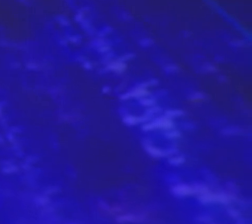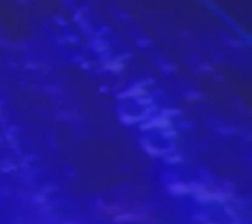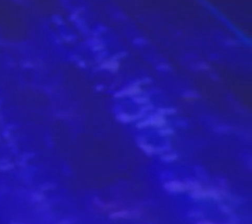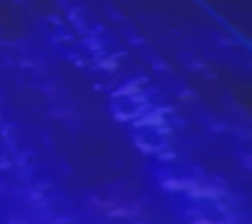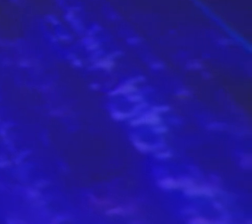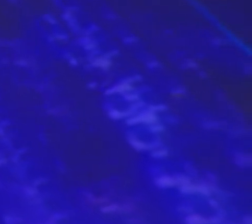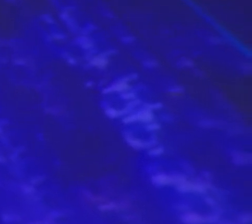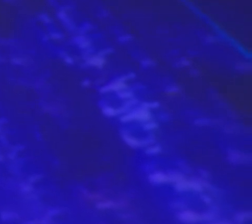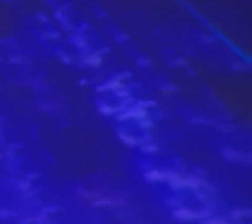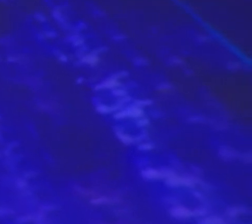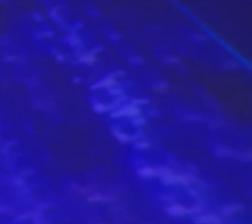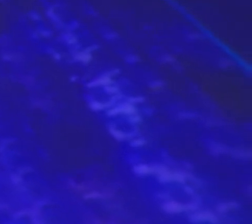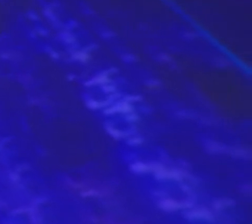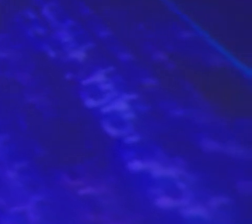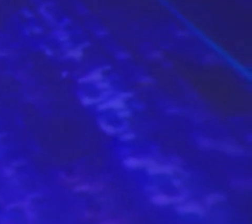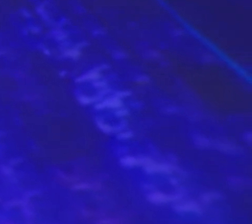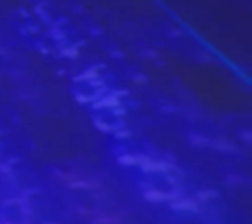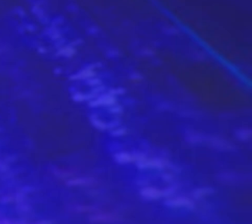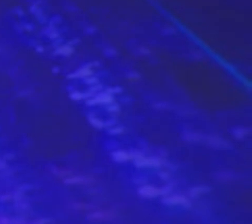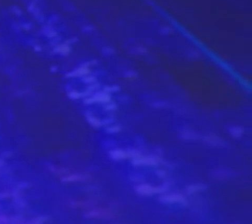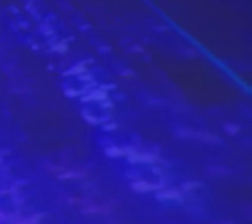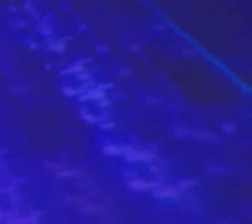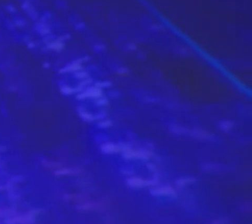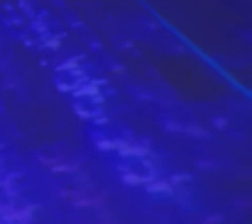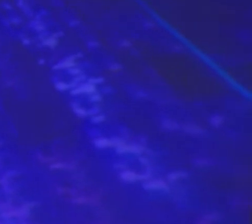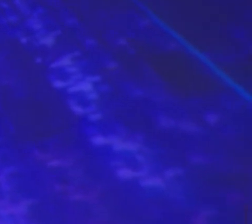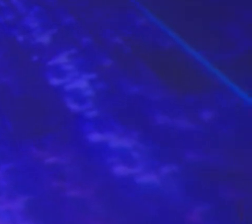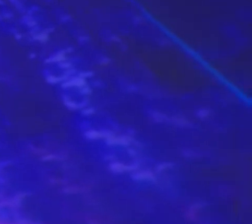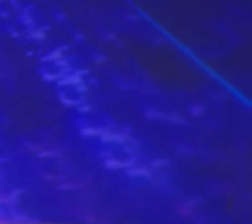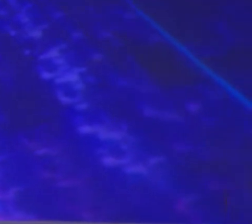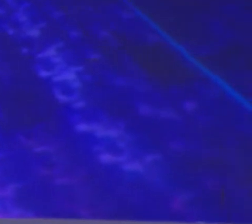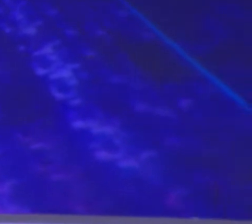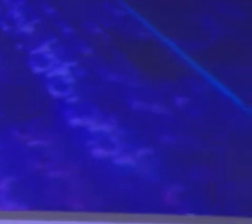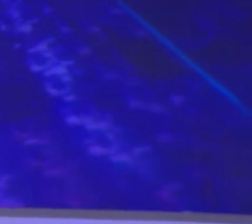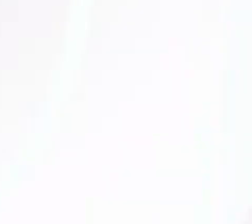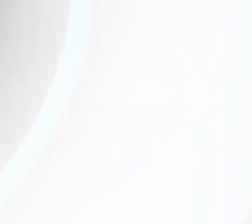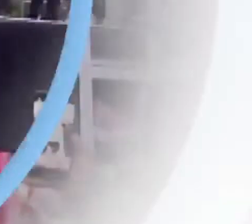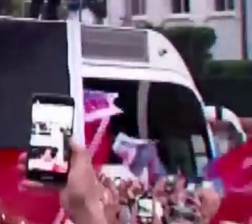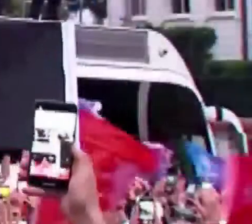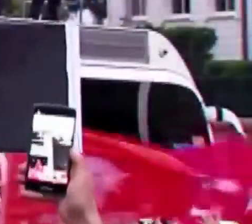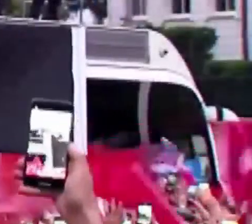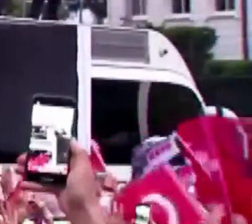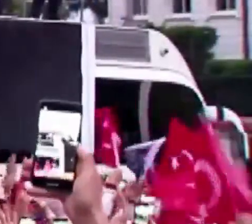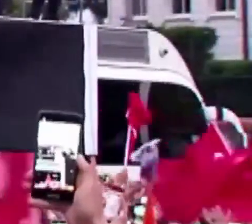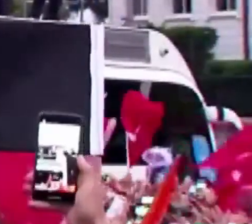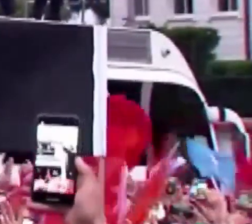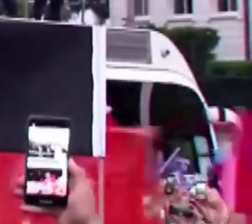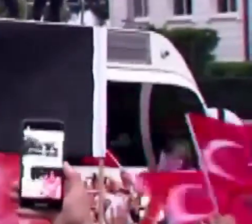tekad perpaduan penuhi harapan.